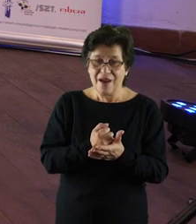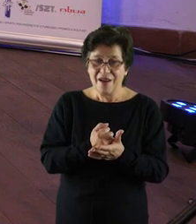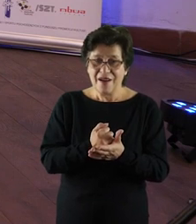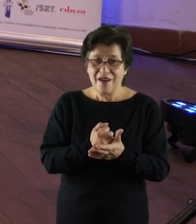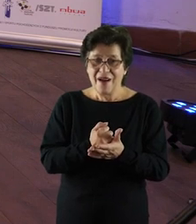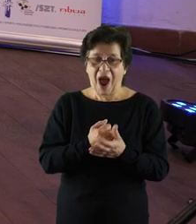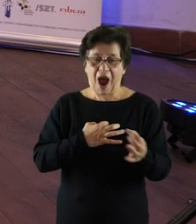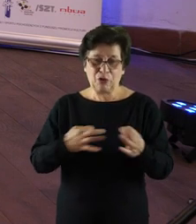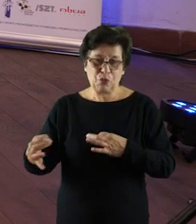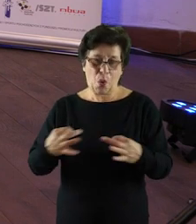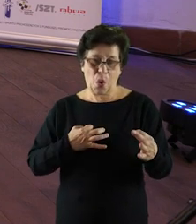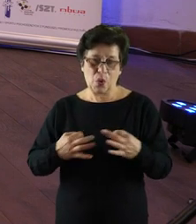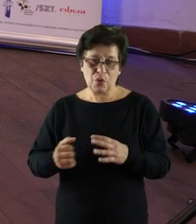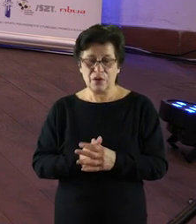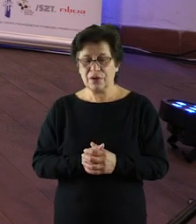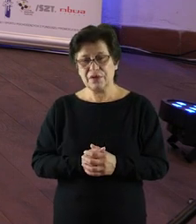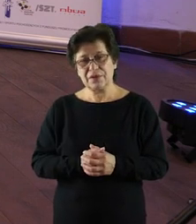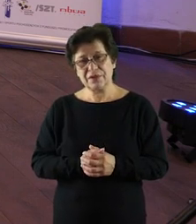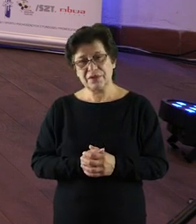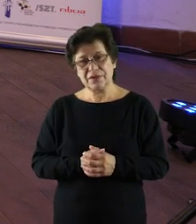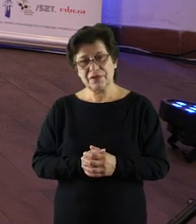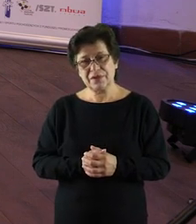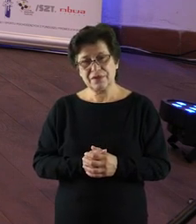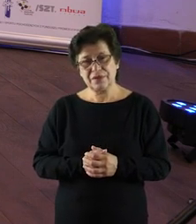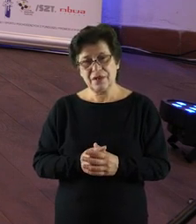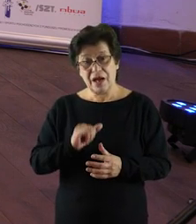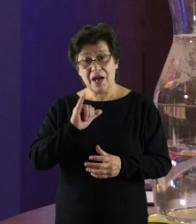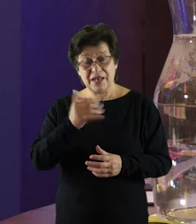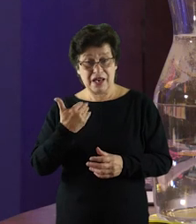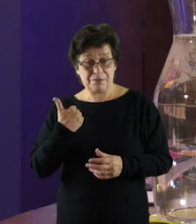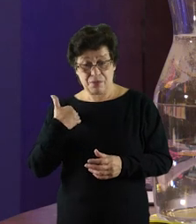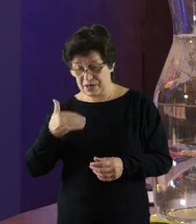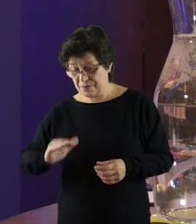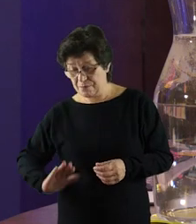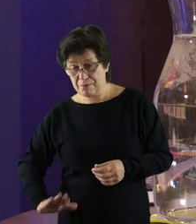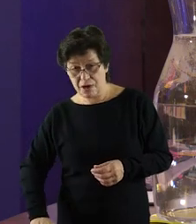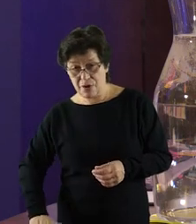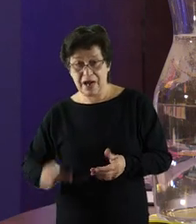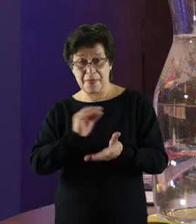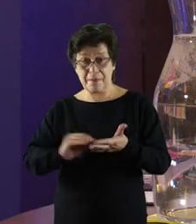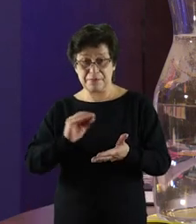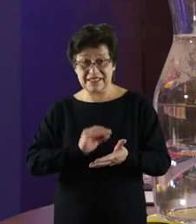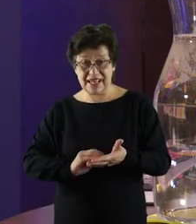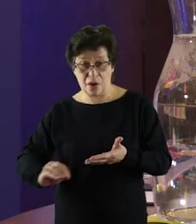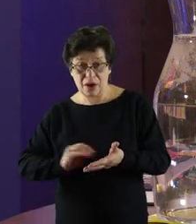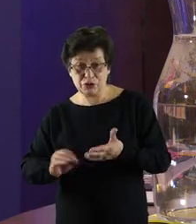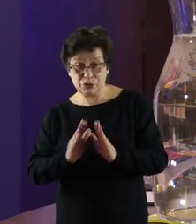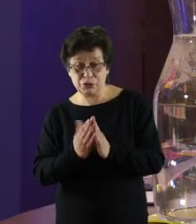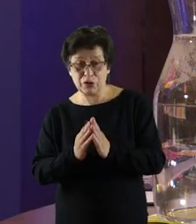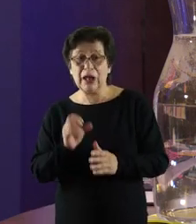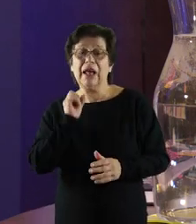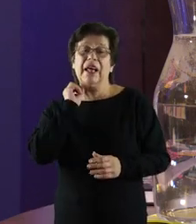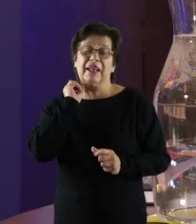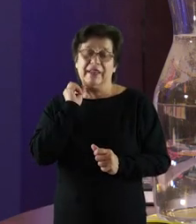tak? Czy jak pani była dzieckiem, to napisała jakąś opowieść? Tak, Lauro, razem z moim starszym o 6 lat bratem. Wprawdzie